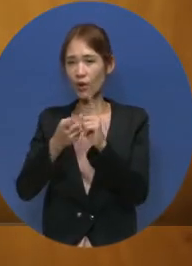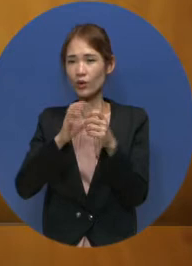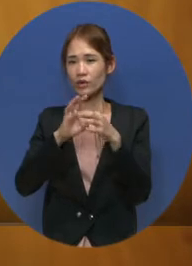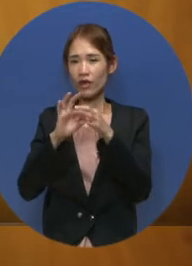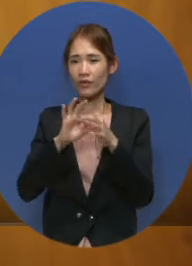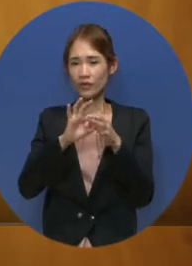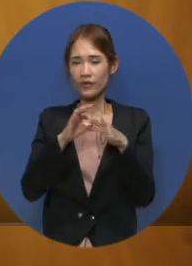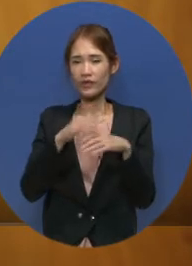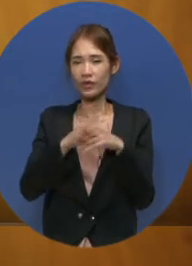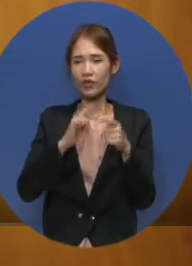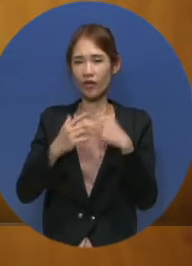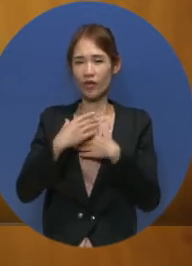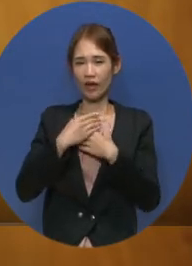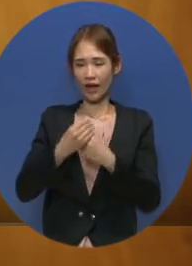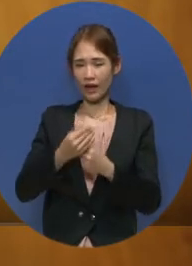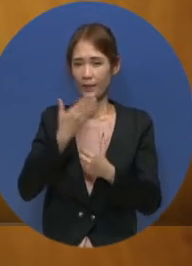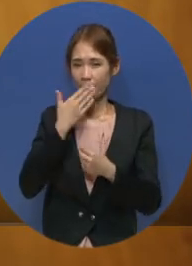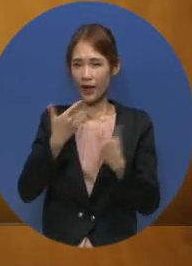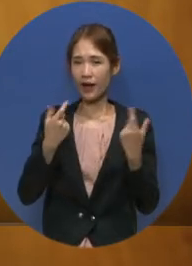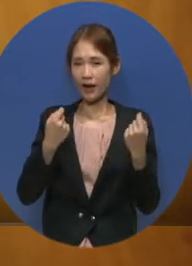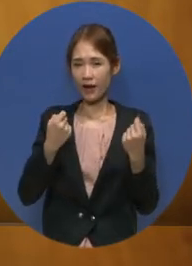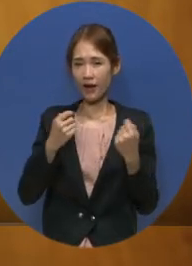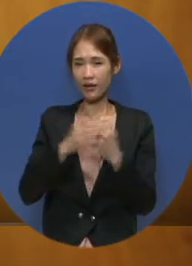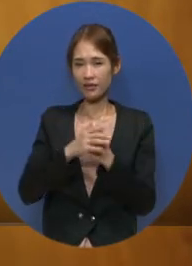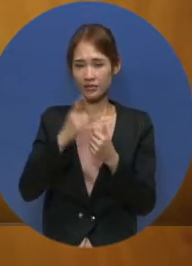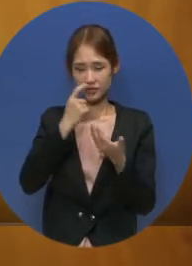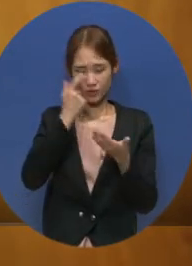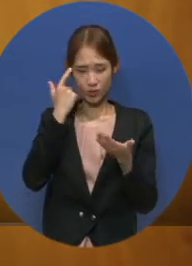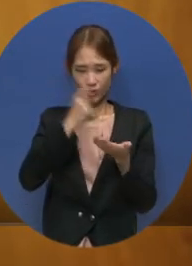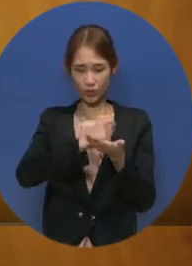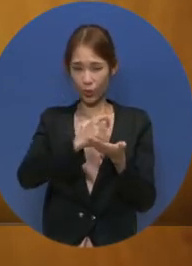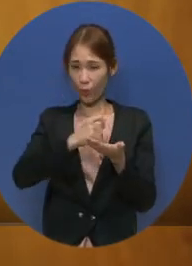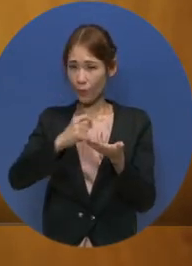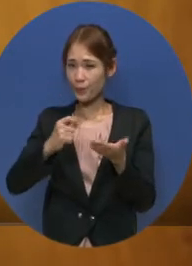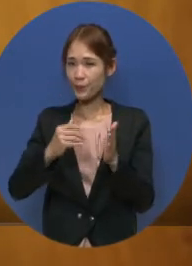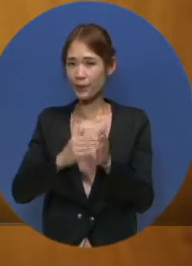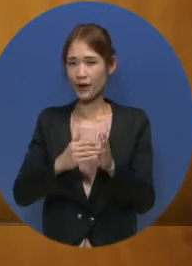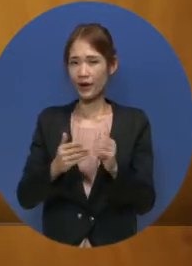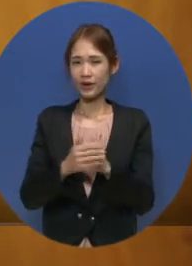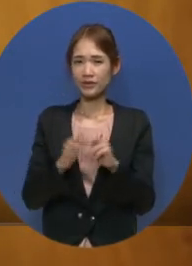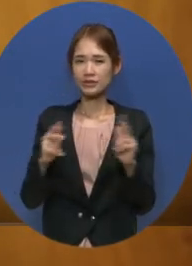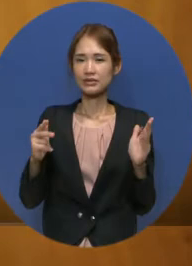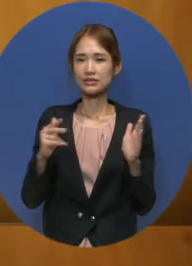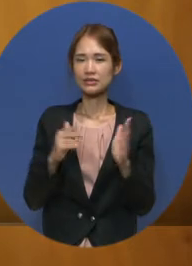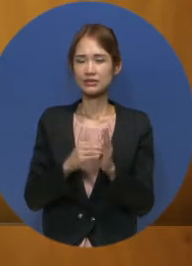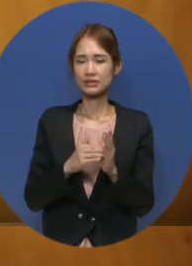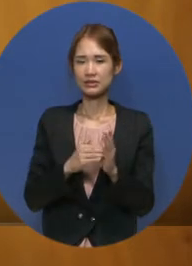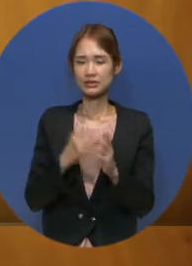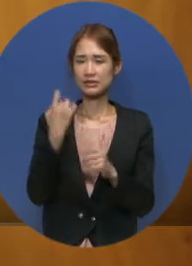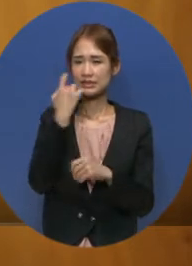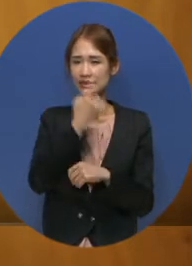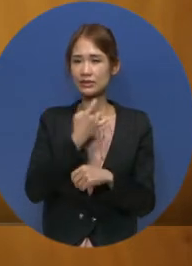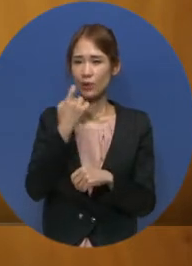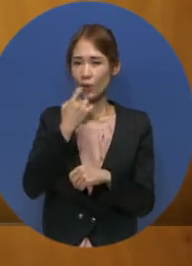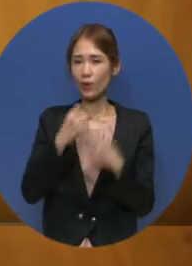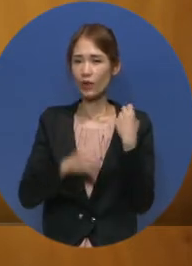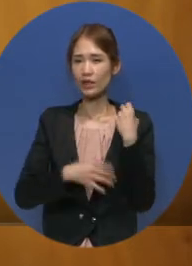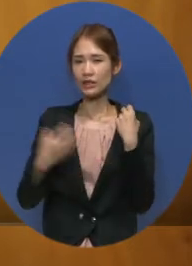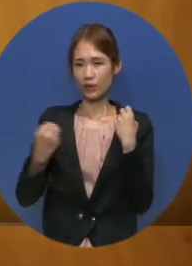구조가 더 안정적이지 않나 생각해서 그런 논문을 썼고요. 그리고 지금은 그런 이론을